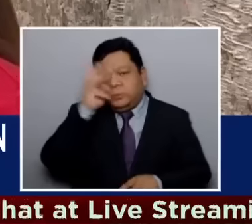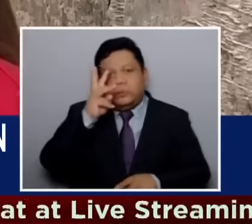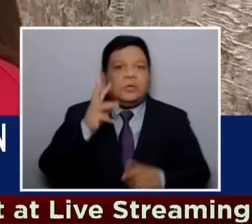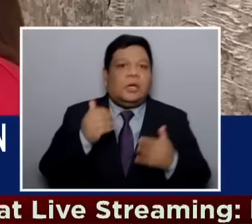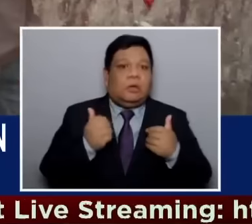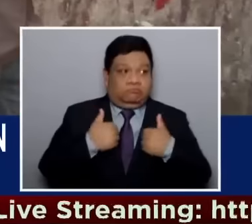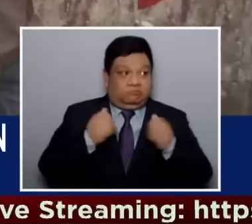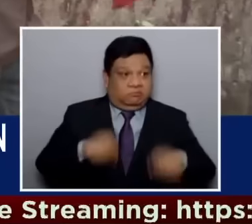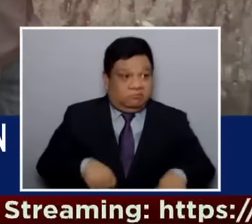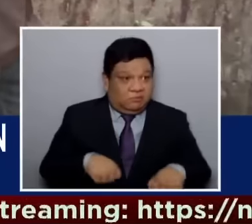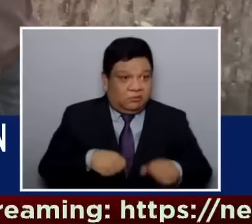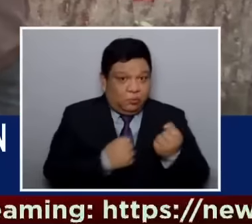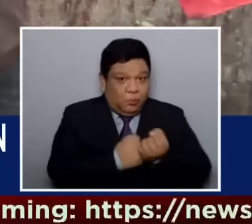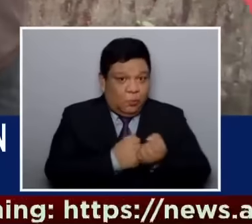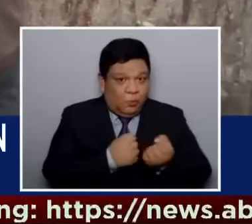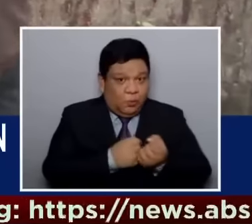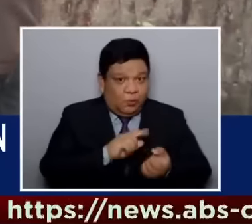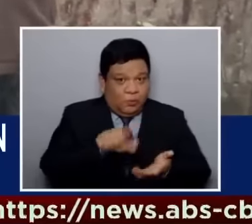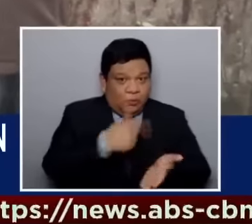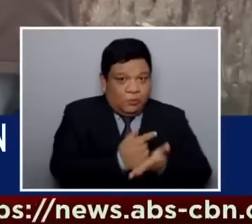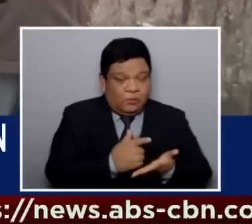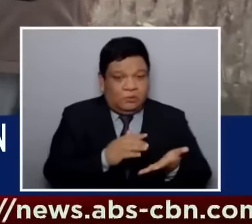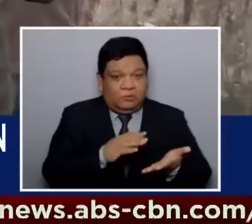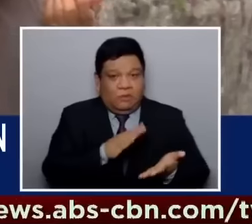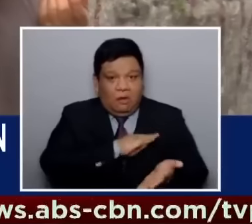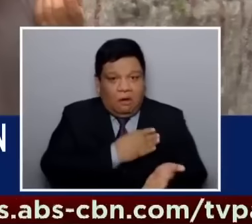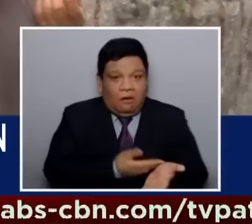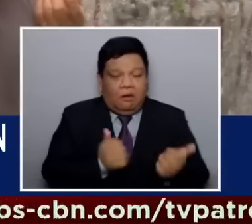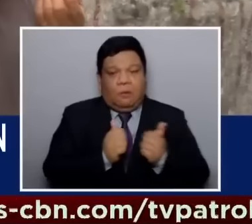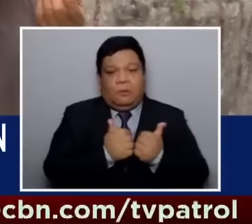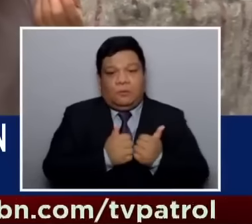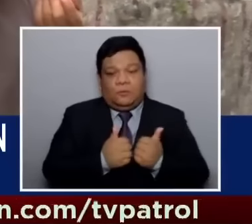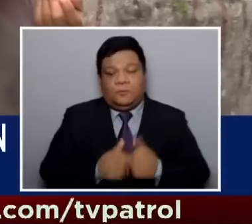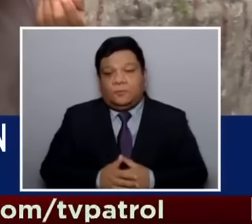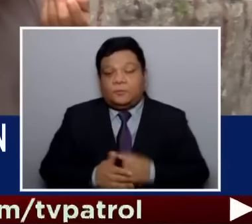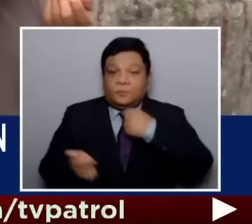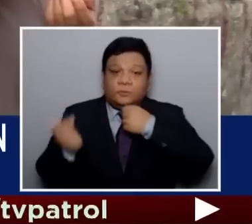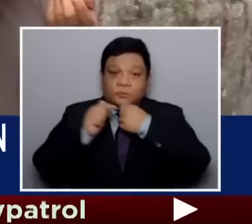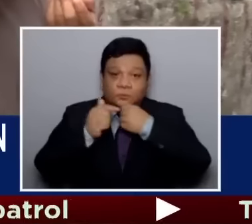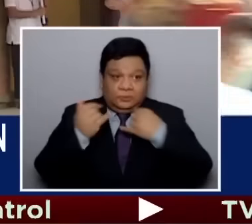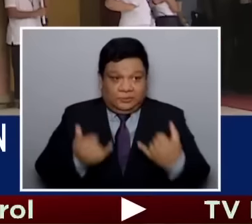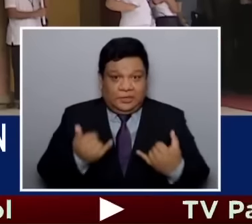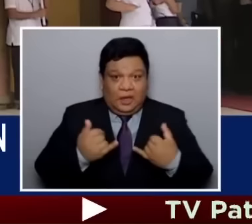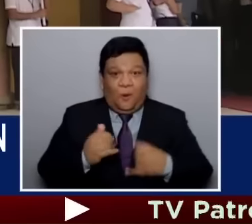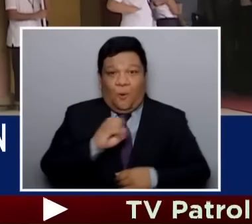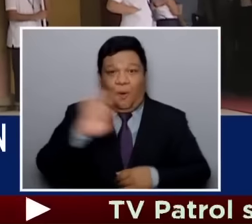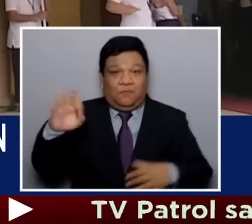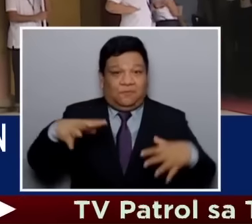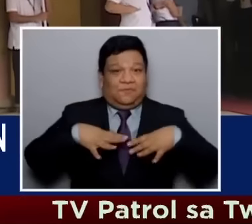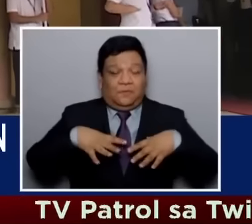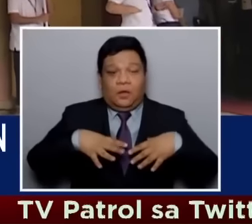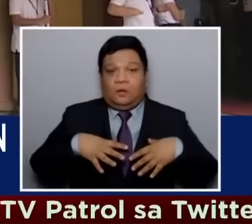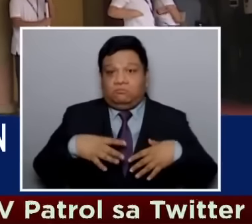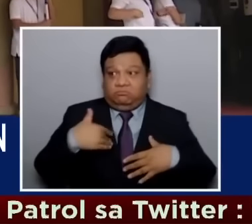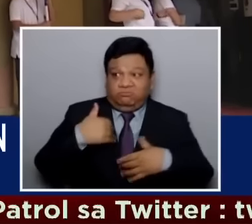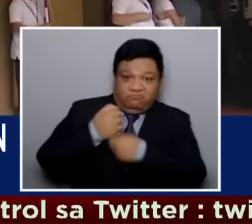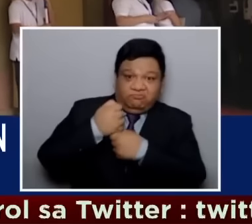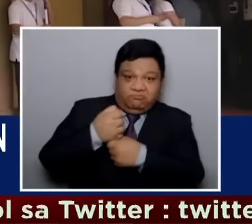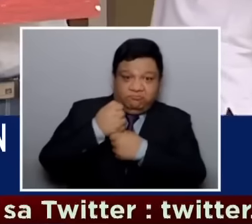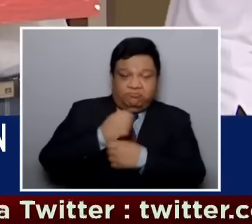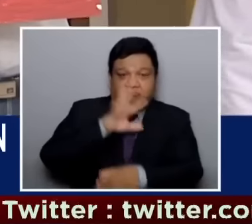'yung mga anak ko. Imbis magpahinga ngayong day off, sumali si Pinky sa protesta sa harap ng Department of Labor